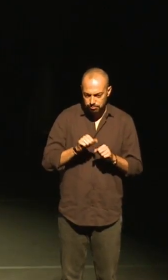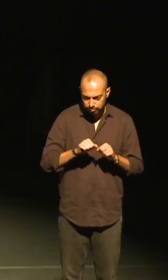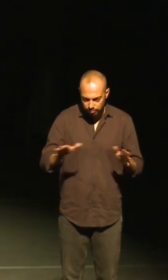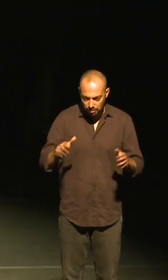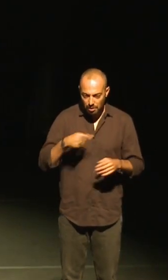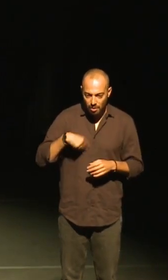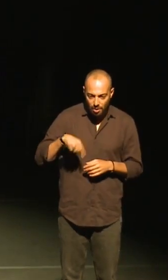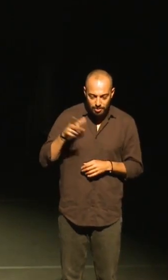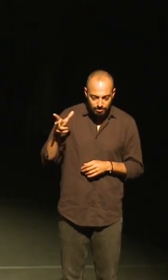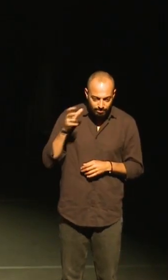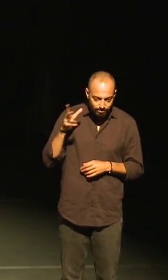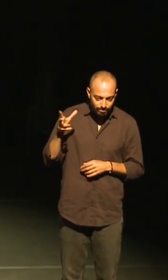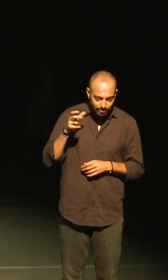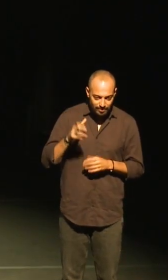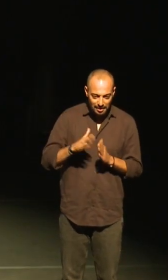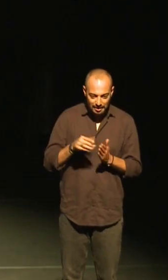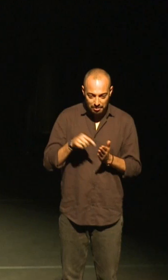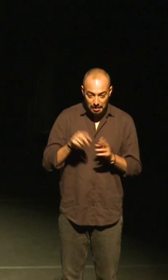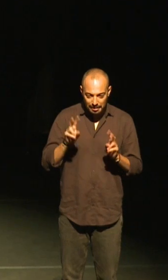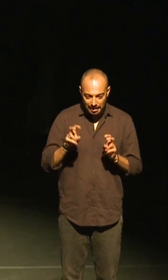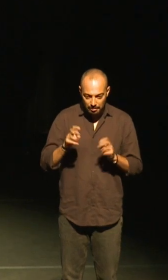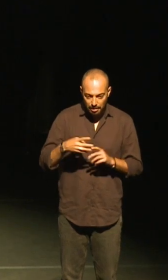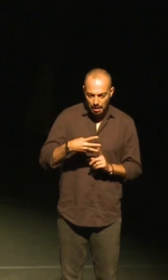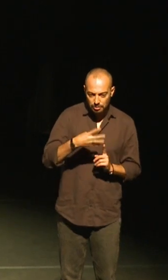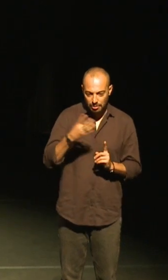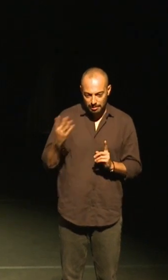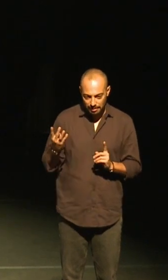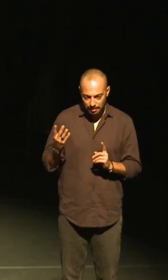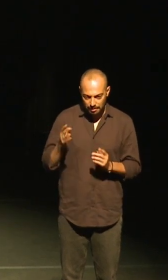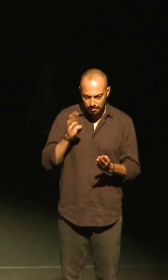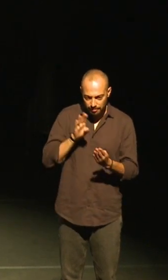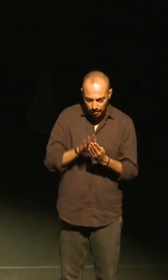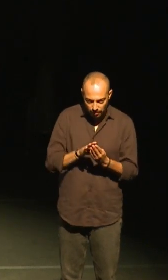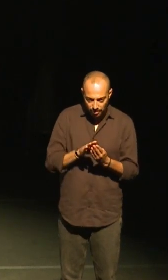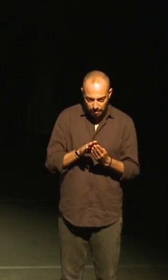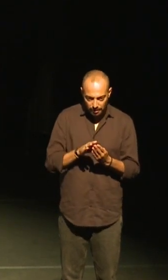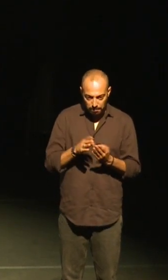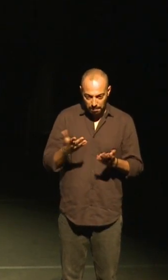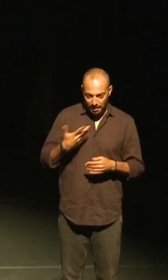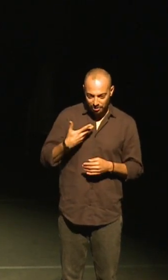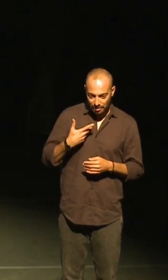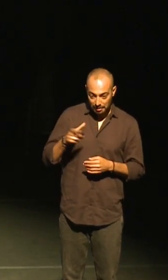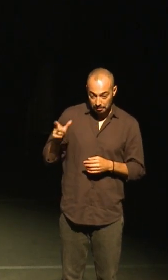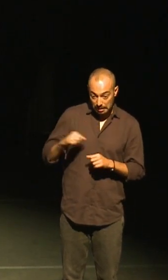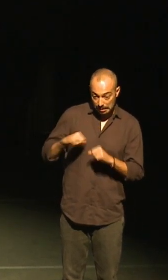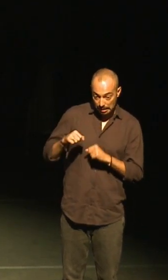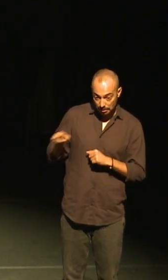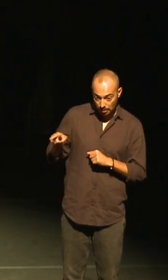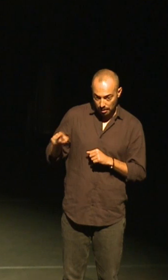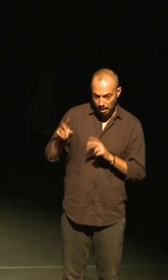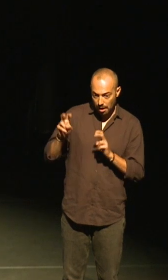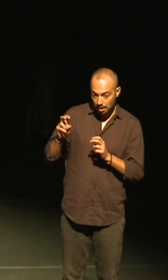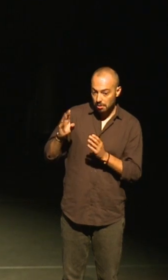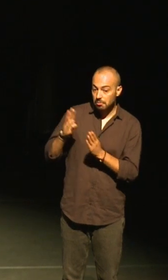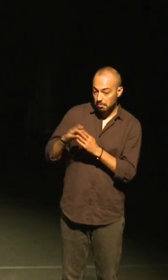parlava di tematiche lgbtq+ e abbiamo detto chiediamogli di presentare questo libro lui Mi invitò a pranzo e